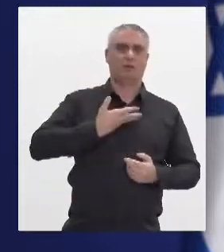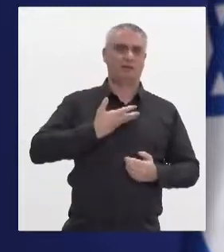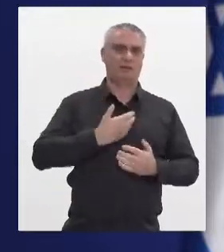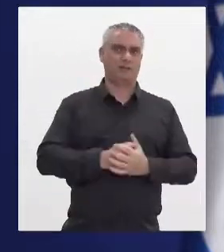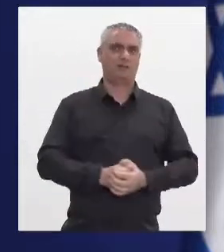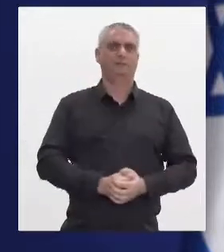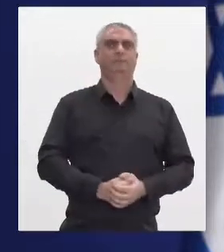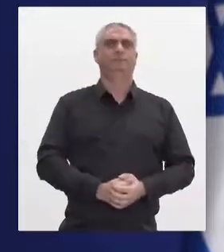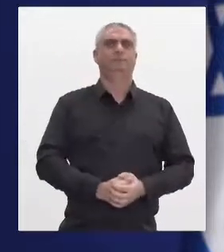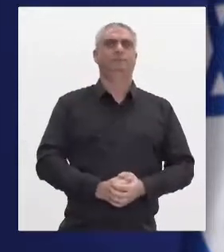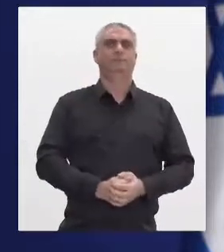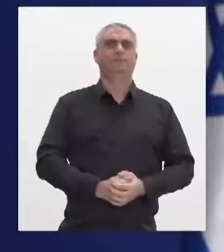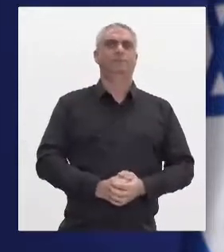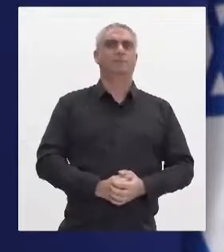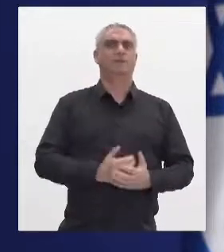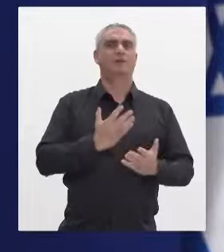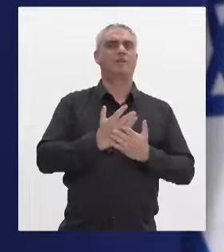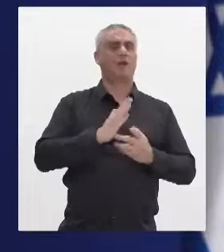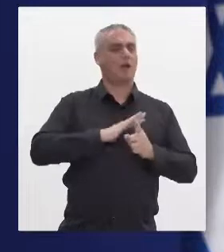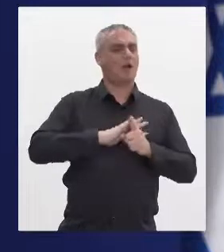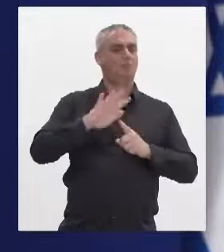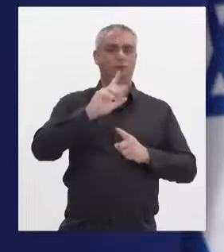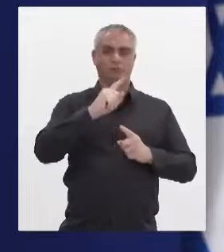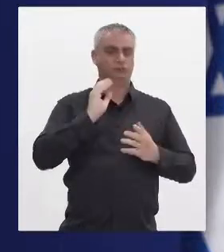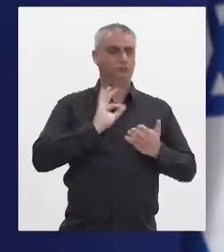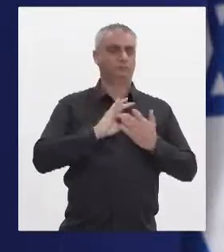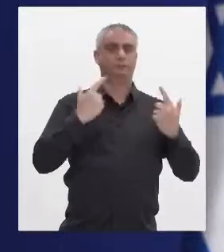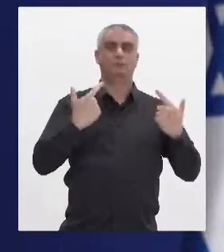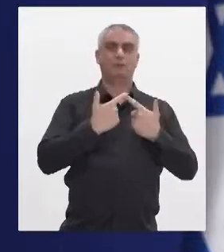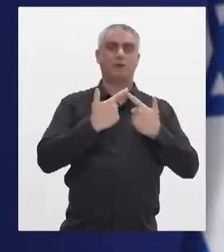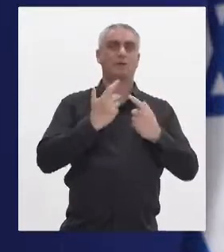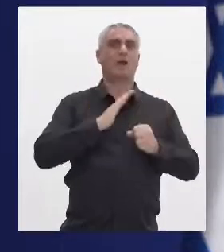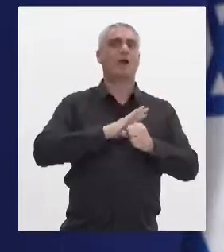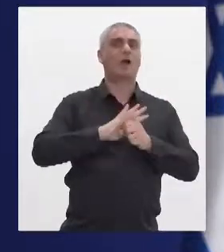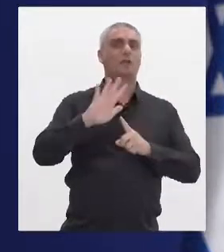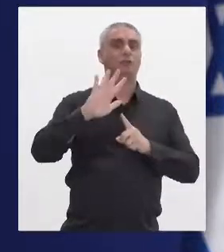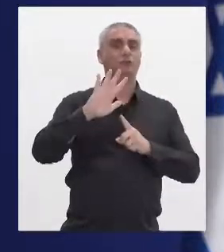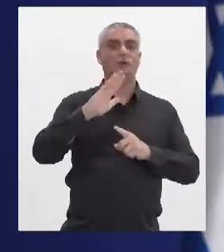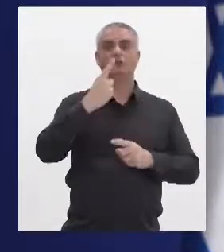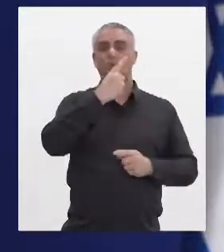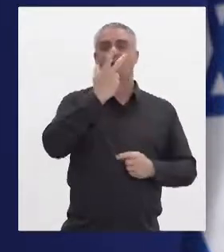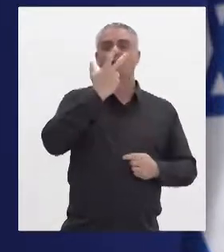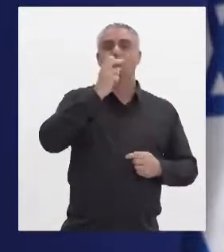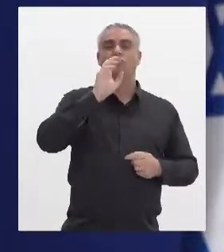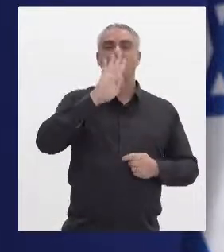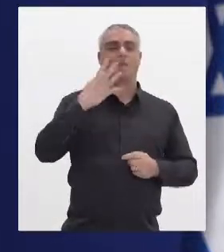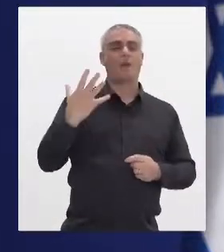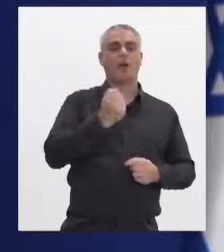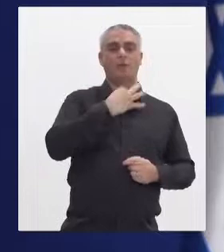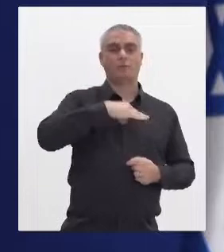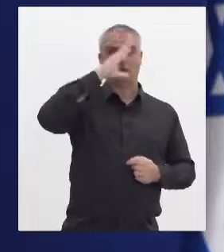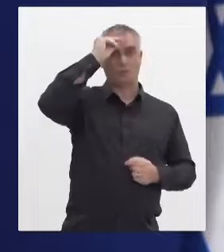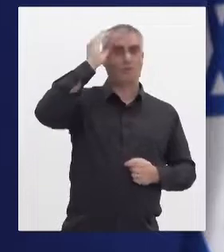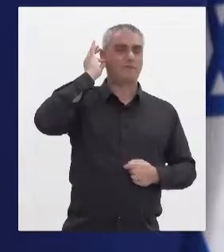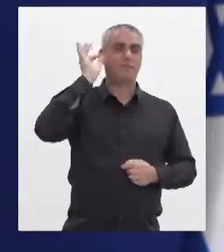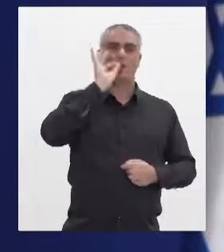פקודה חמישה חודשים לאו למלחמה חמישה חודשים שמעז 34 חטופות וחופים